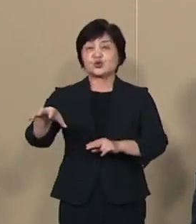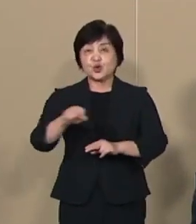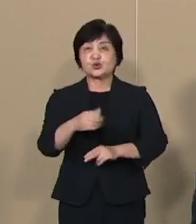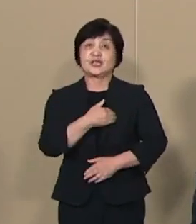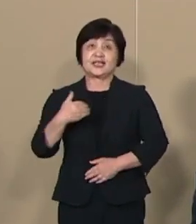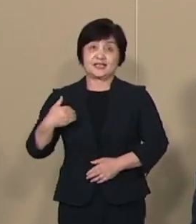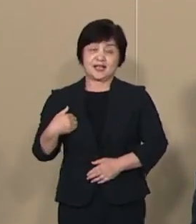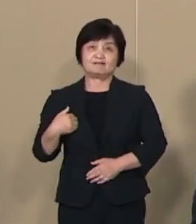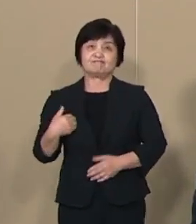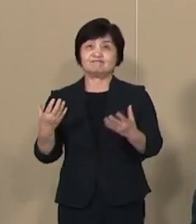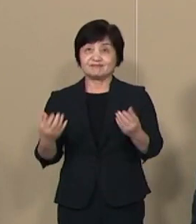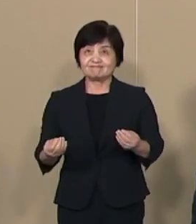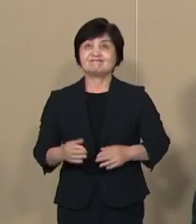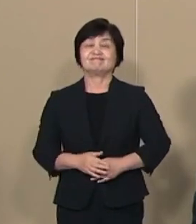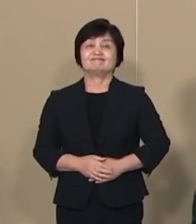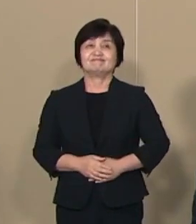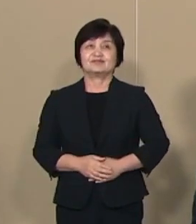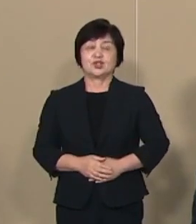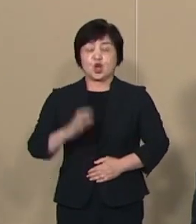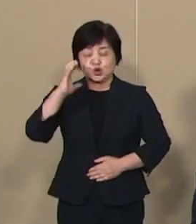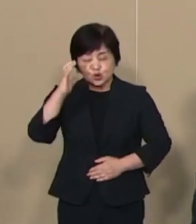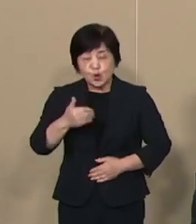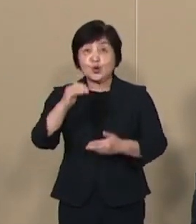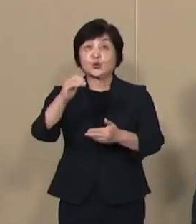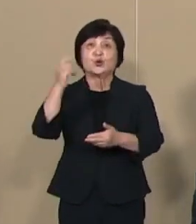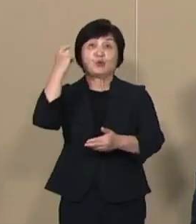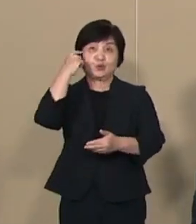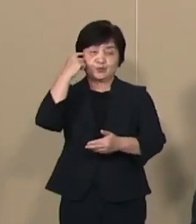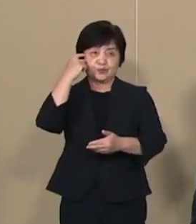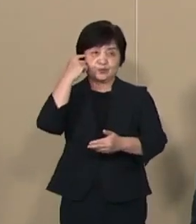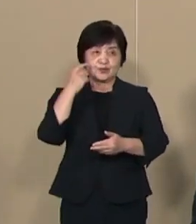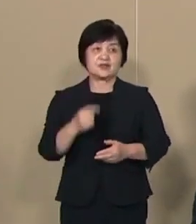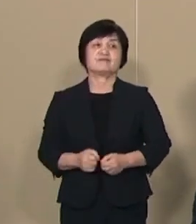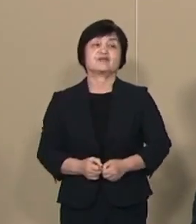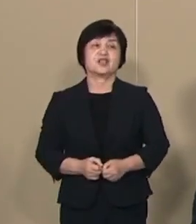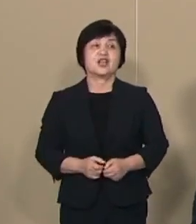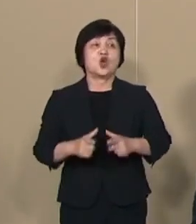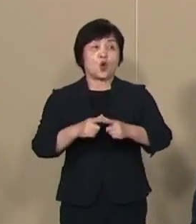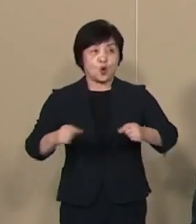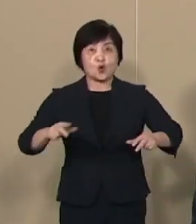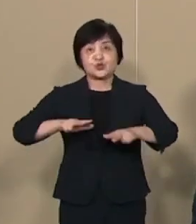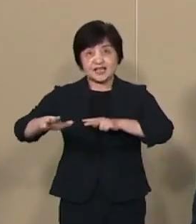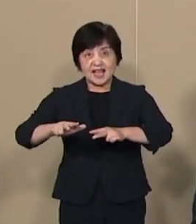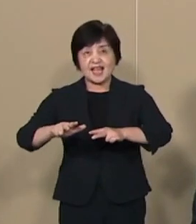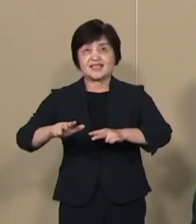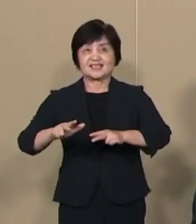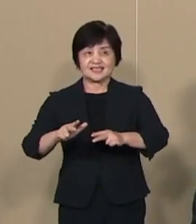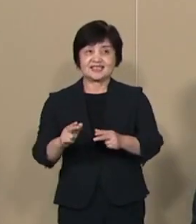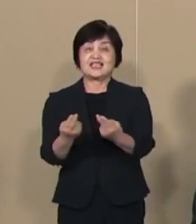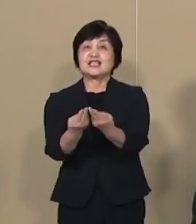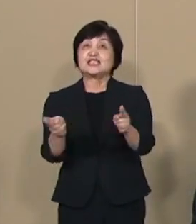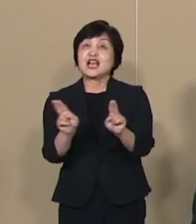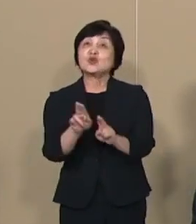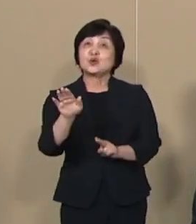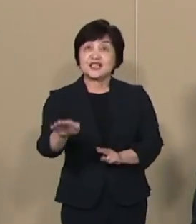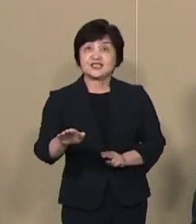増えて何度ことをやってるわけですよねこれはすごいことだよね国政政党ですからそう国政政党だからこそこうやって政見放送